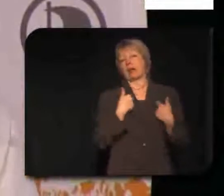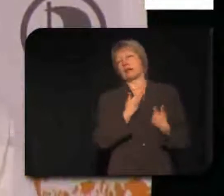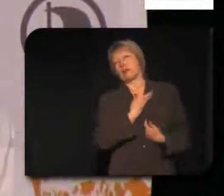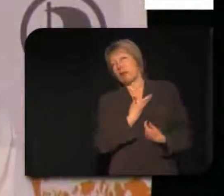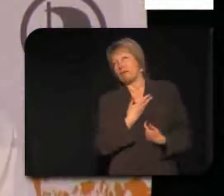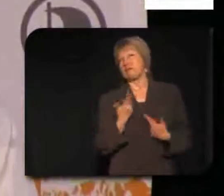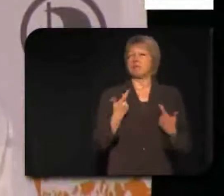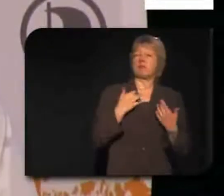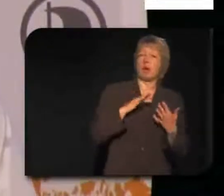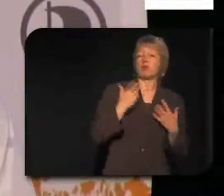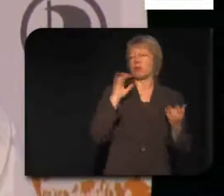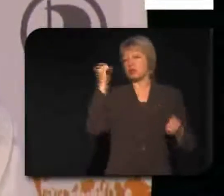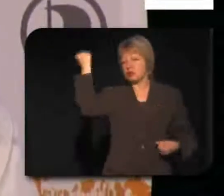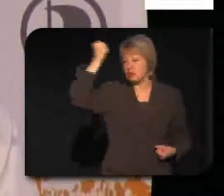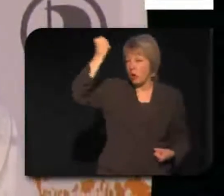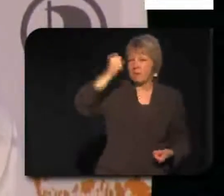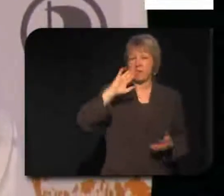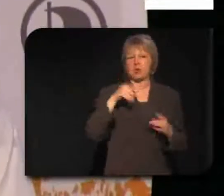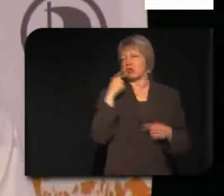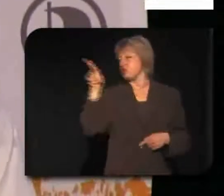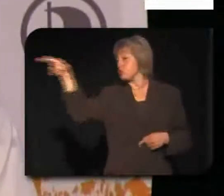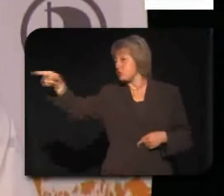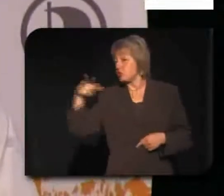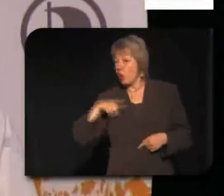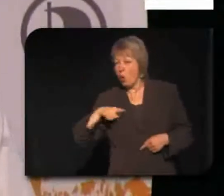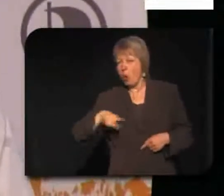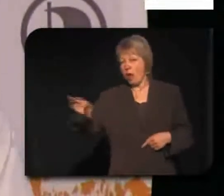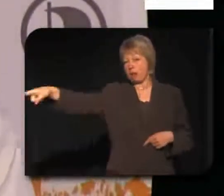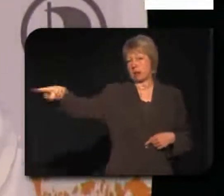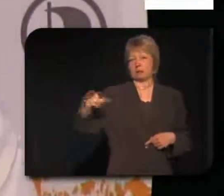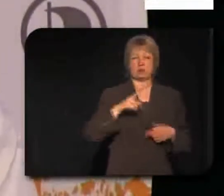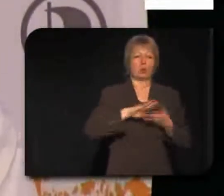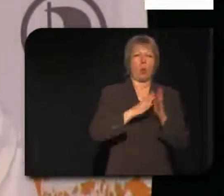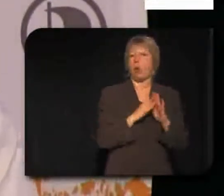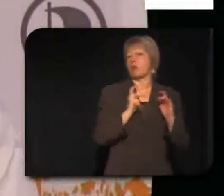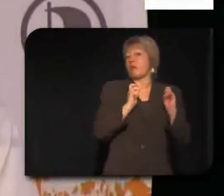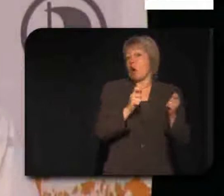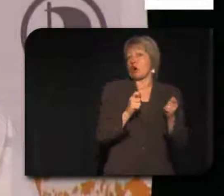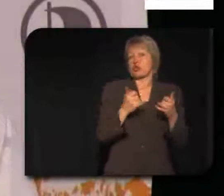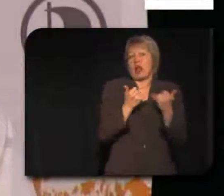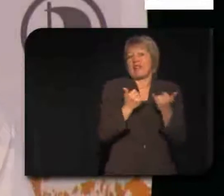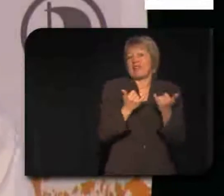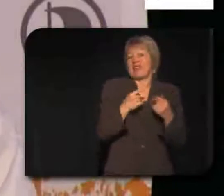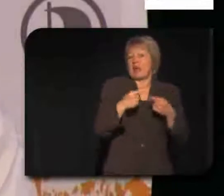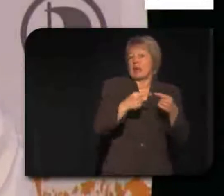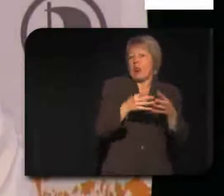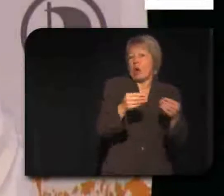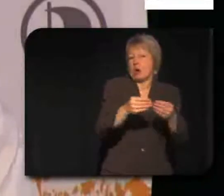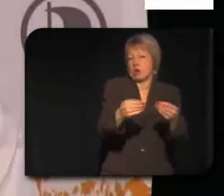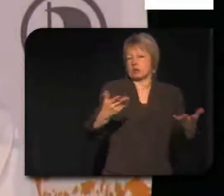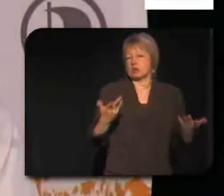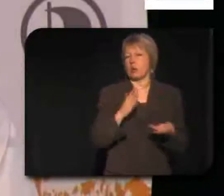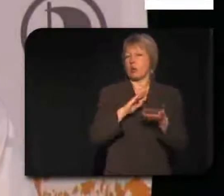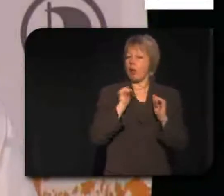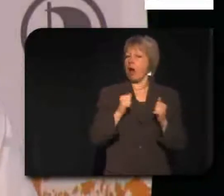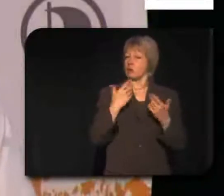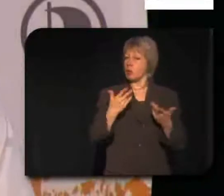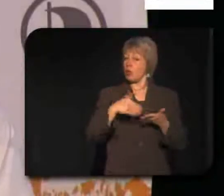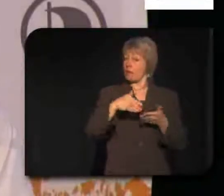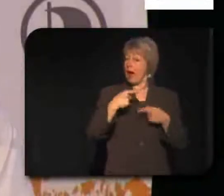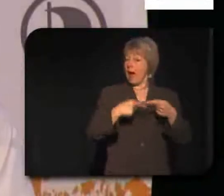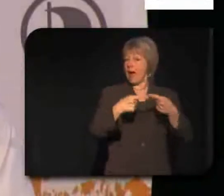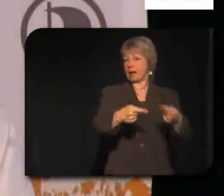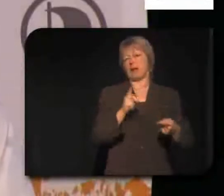man kann schimpfen nach verfahrenslösungen suchen Tools vorschlagen man kann so weitermachen aber man sollte